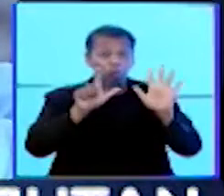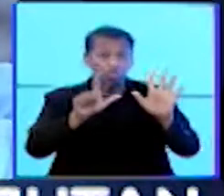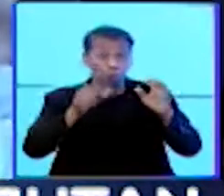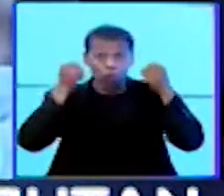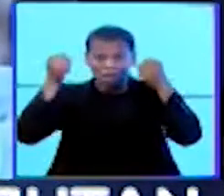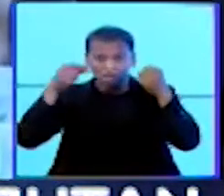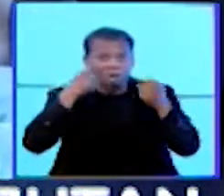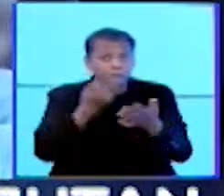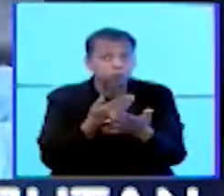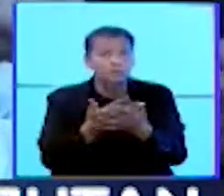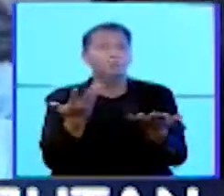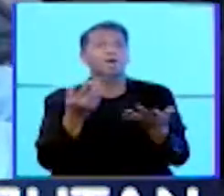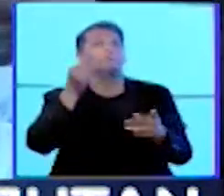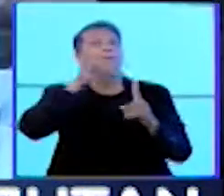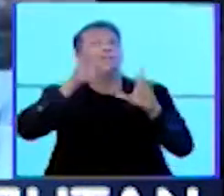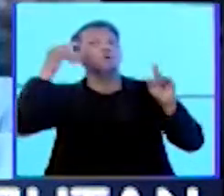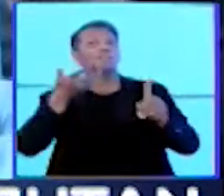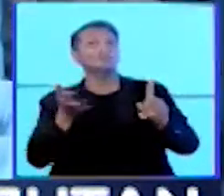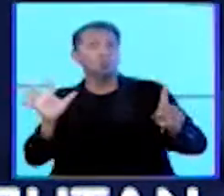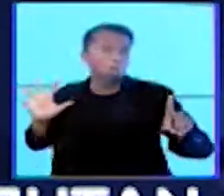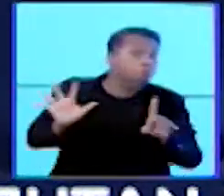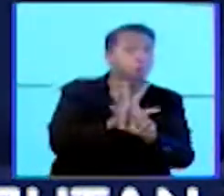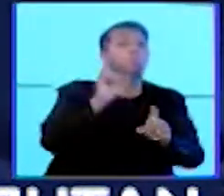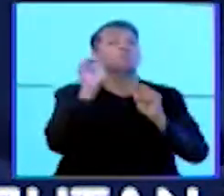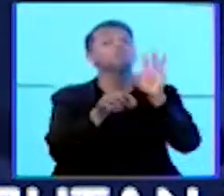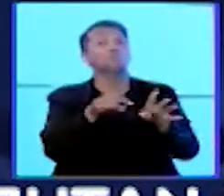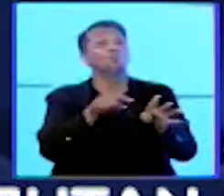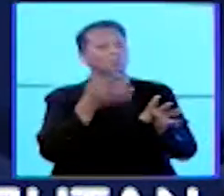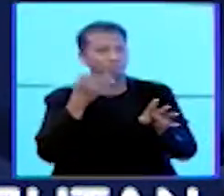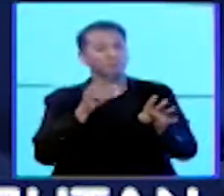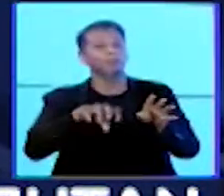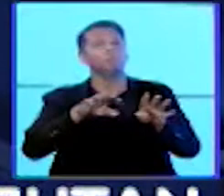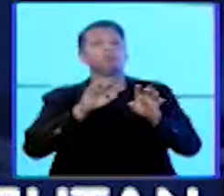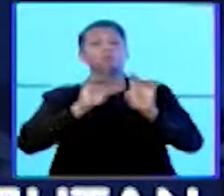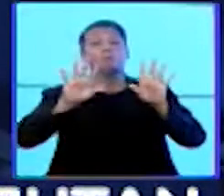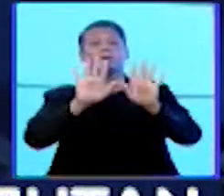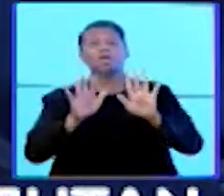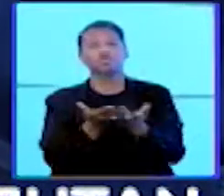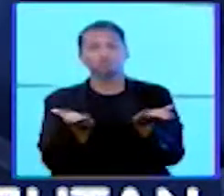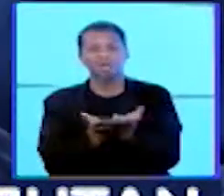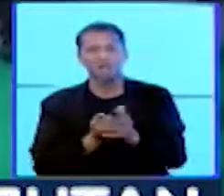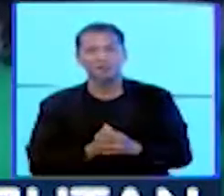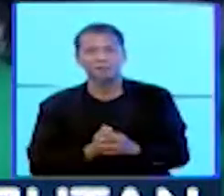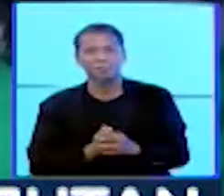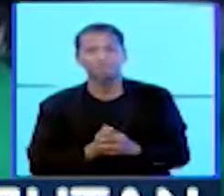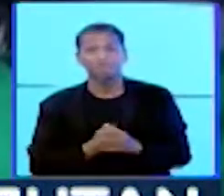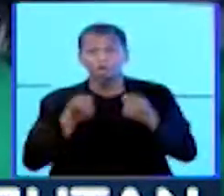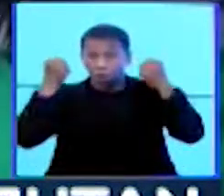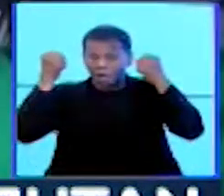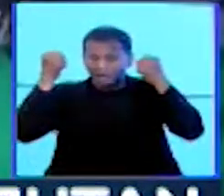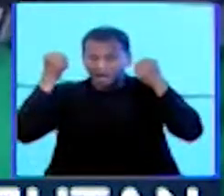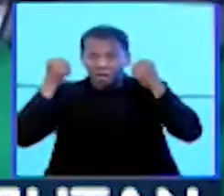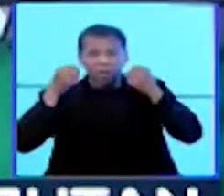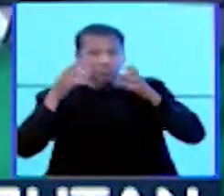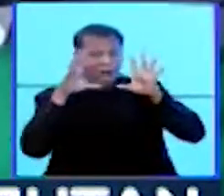rasa terbukti menyerang petugas dan melakukan provokasi di media sosial. Seluruh pengunjuk rasa yang ditangkap menjalani rapid test,